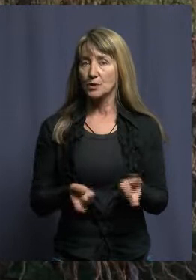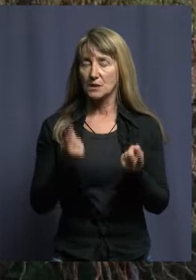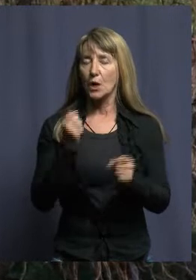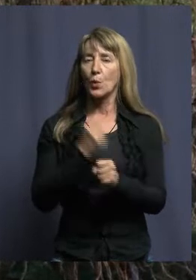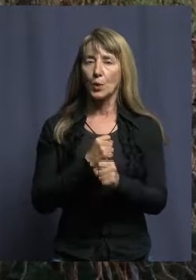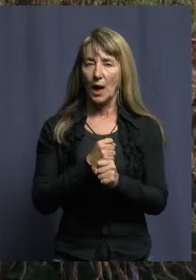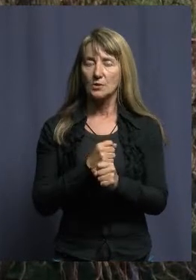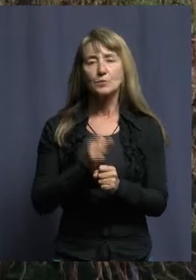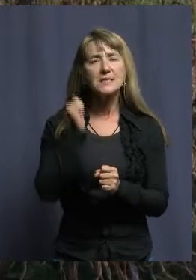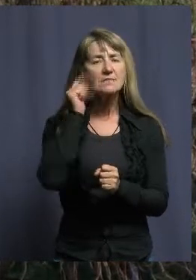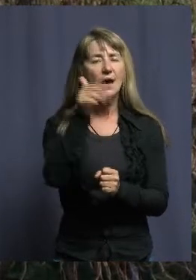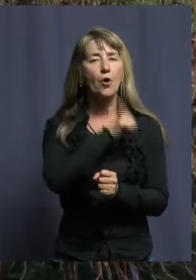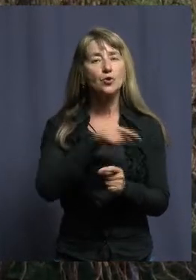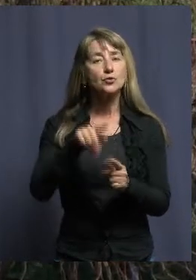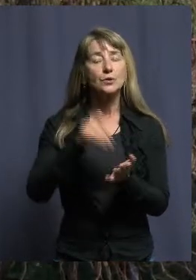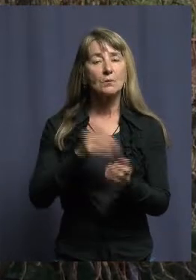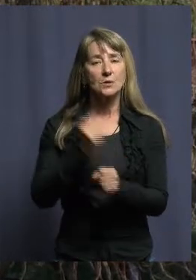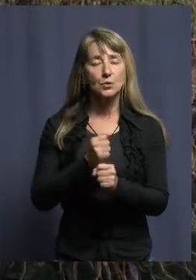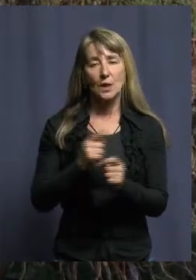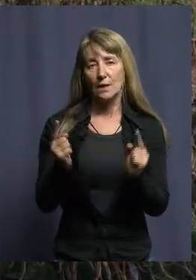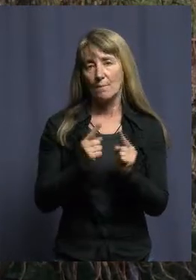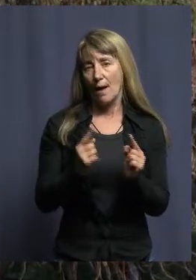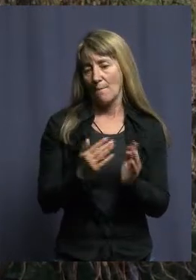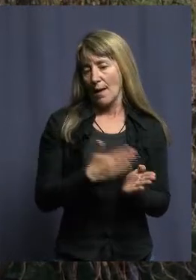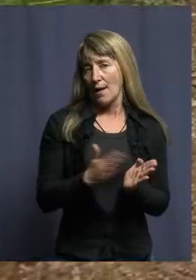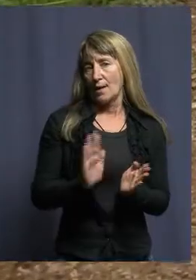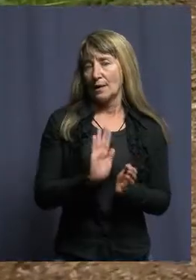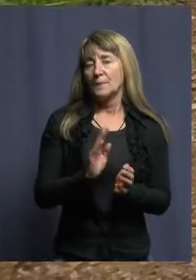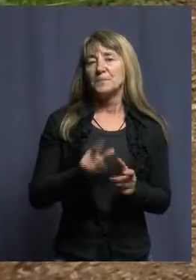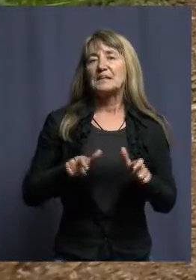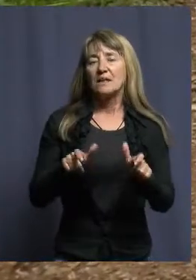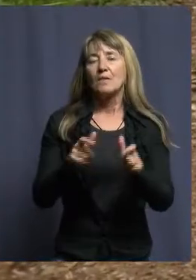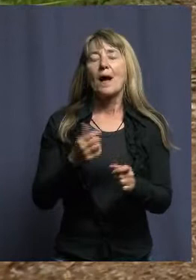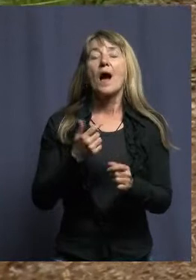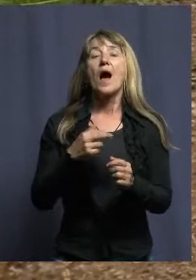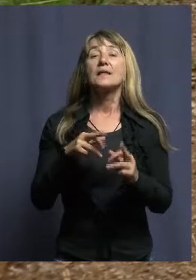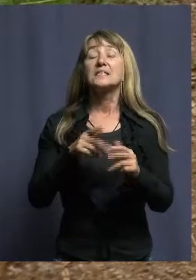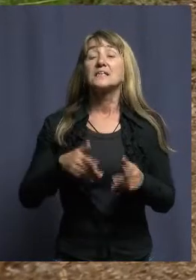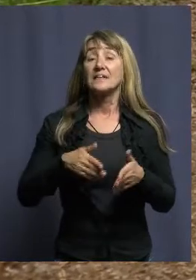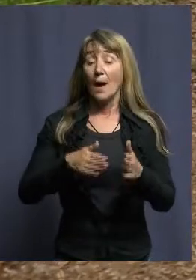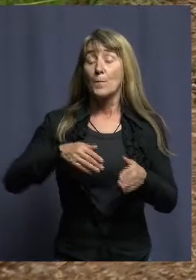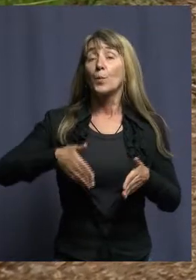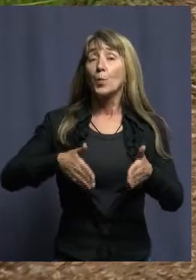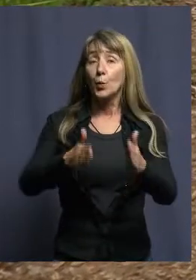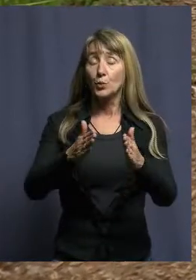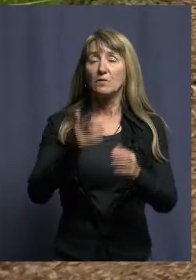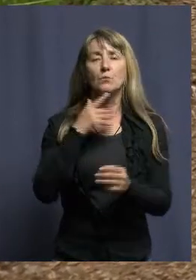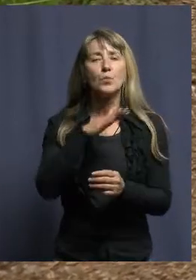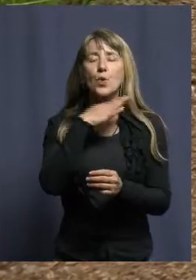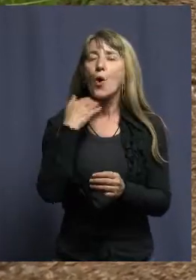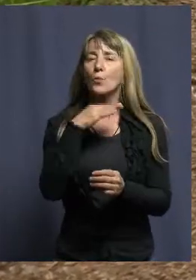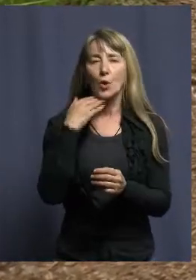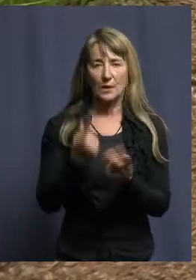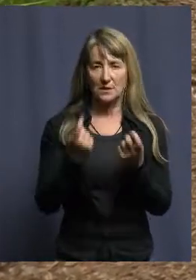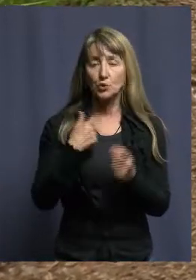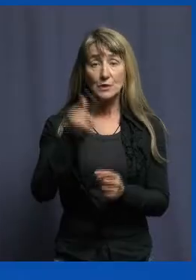ćemo svake godine ono što treba da se uradi prema njivama, atarske puteve i mnogo, mnogo, mnogo toga na selu. Što